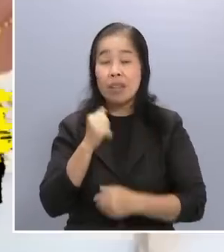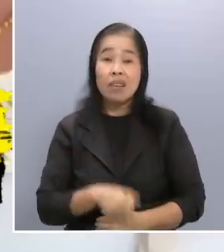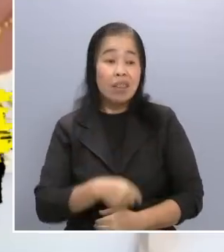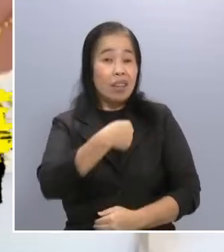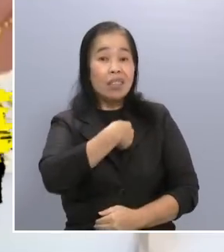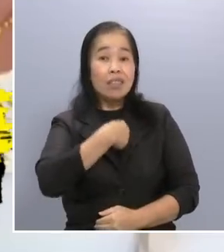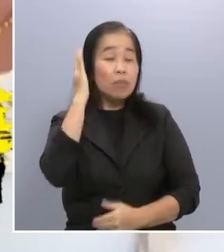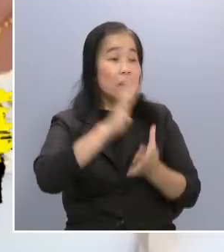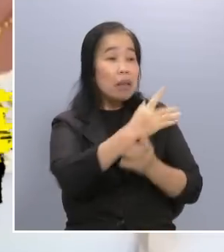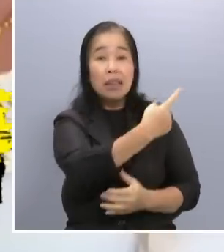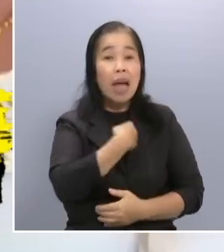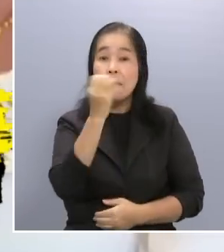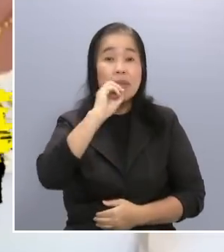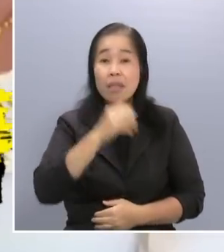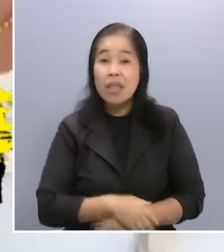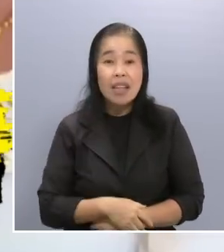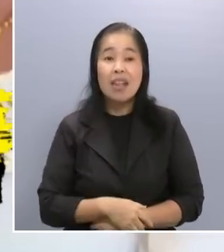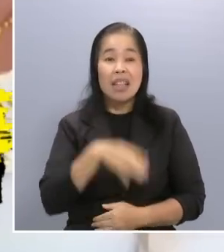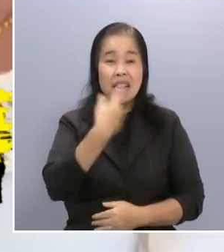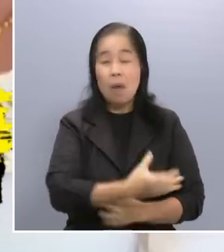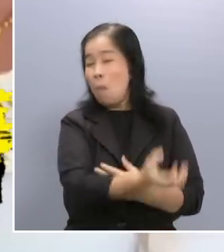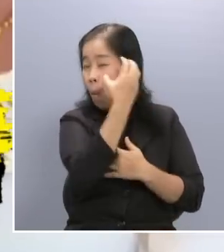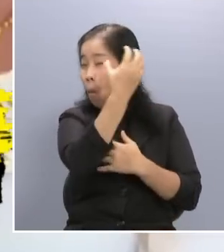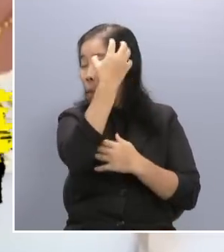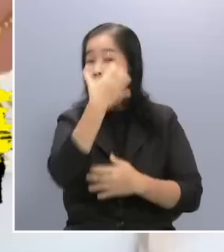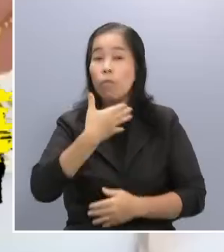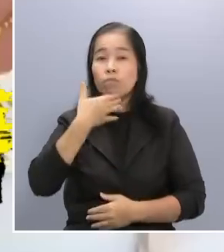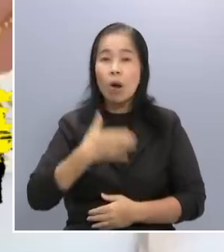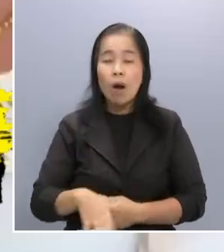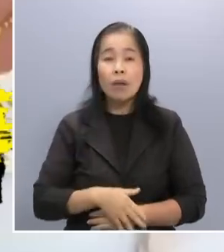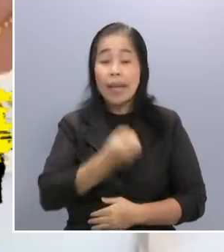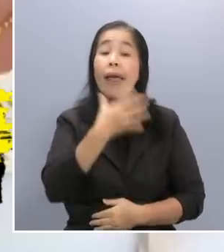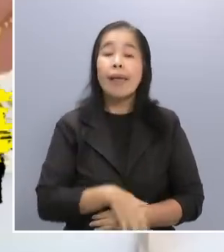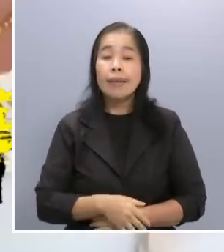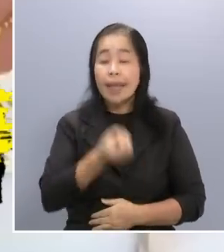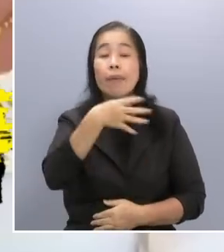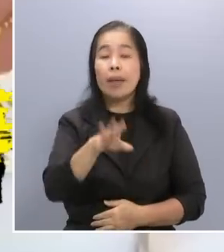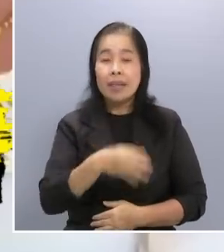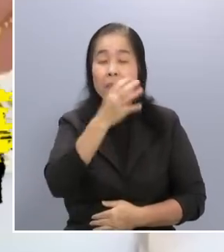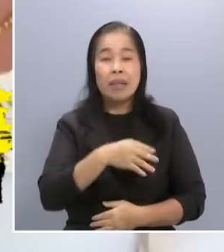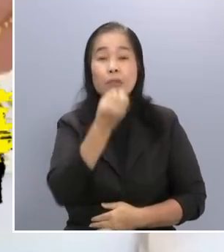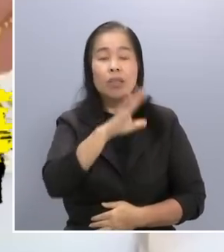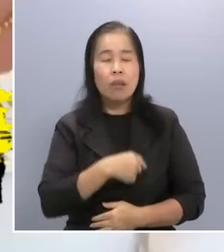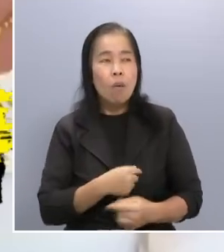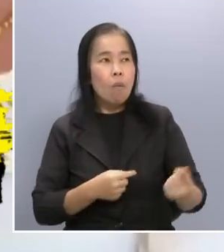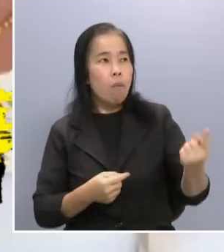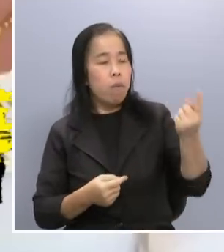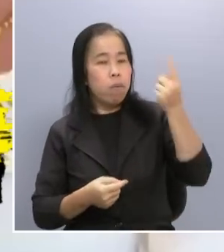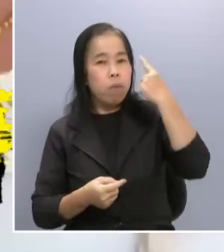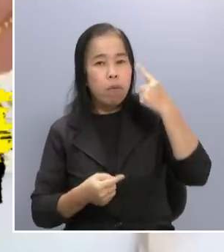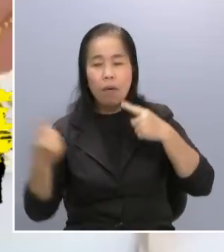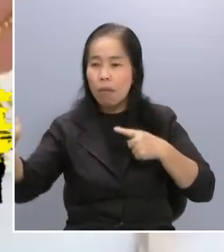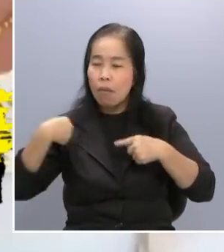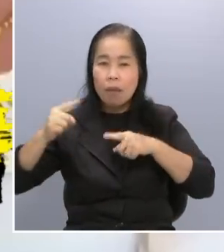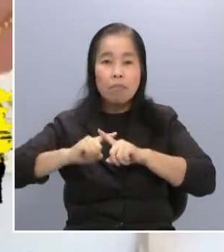อผัวไม่เคยถามเลยแถมยังเสียงแข็งใส่กินหรือยังกินก็กินไม่กินก็ไม่ต้องกิน